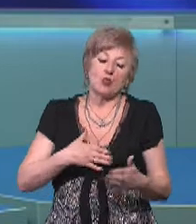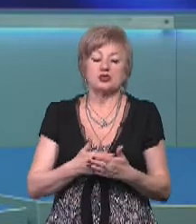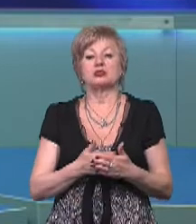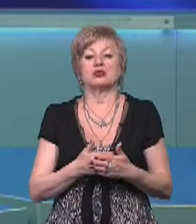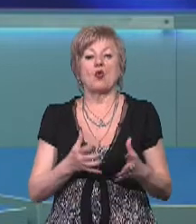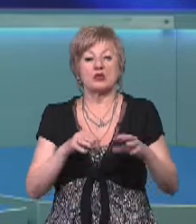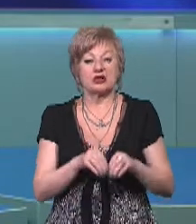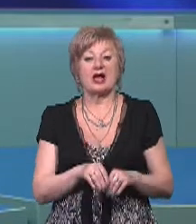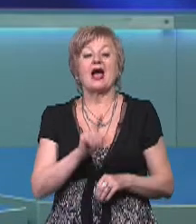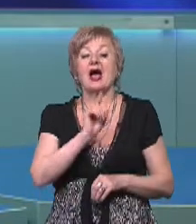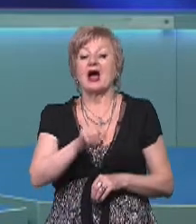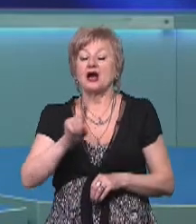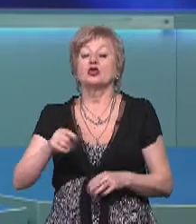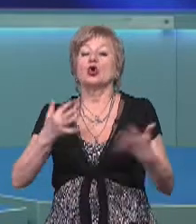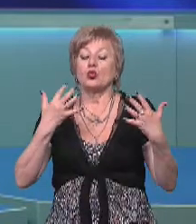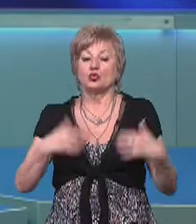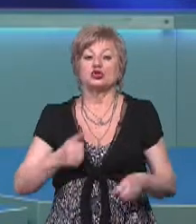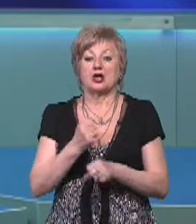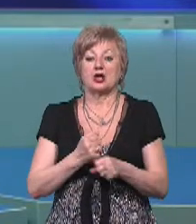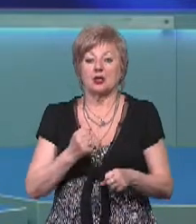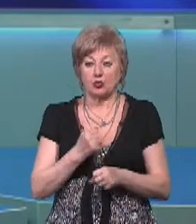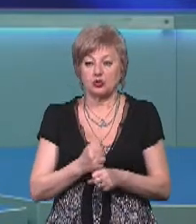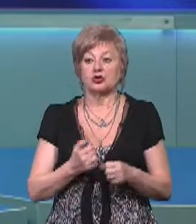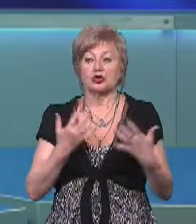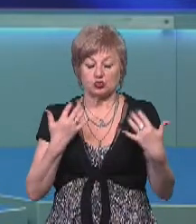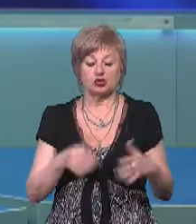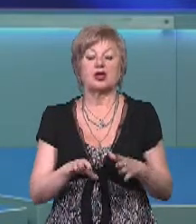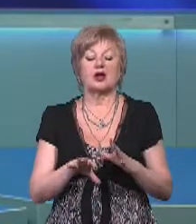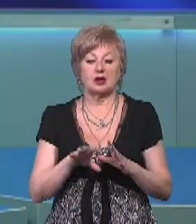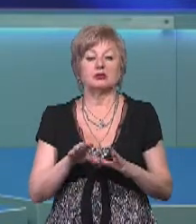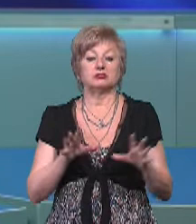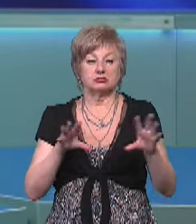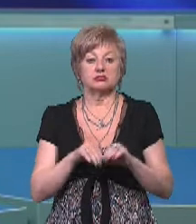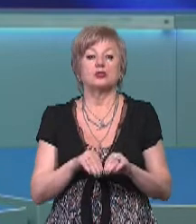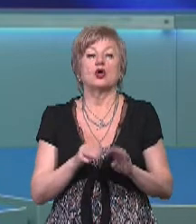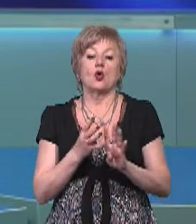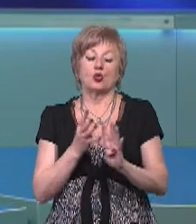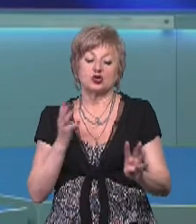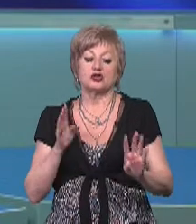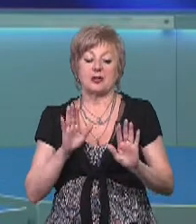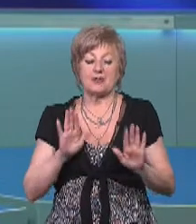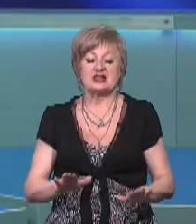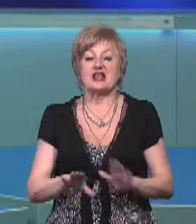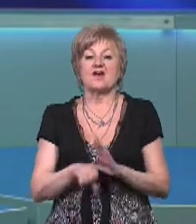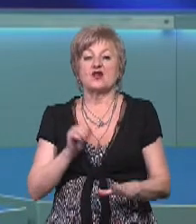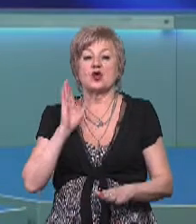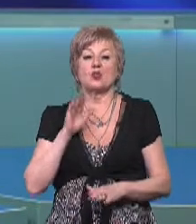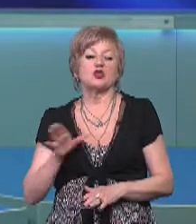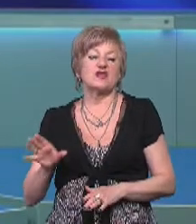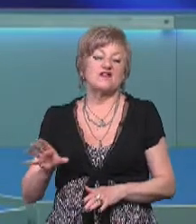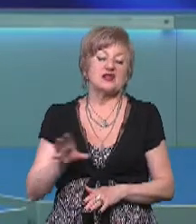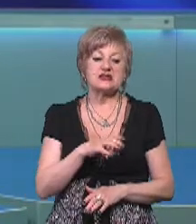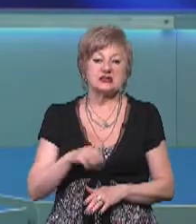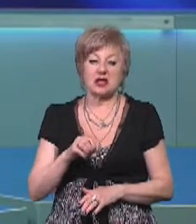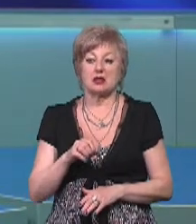об'єднання, але й ті громади, які вже пройшли перші місцеві вибори. Тобто саме чергові місцеві вибори, вони будуть повсемісними